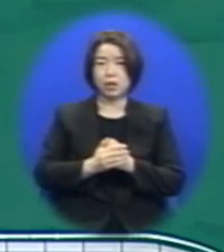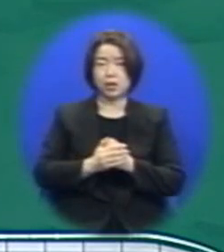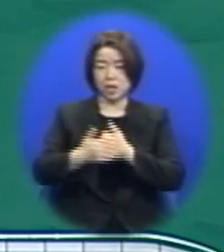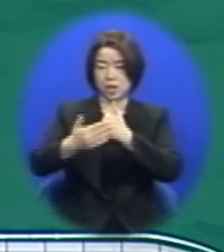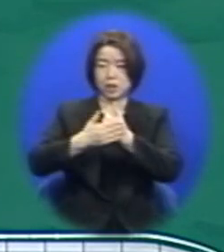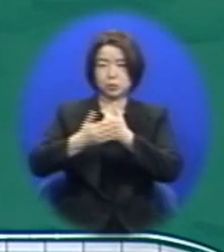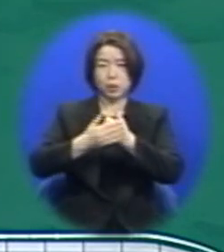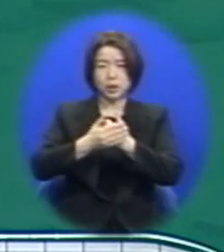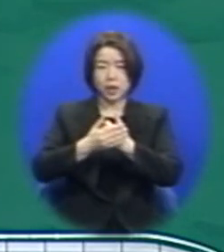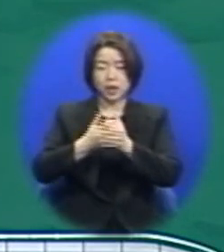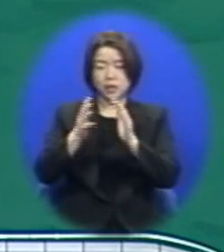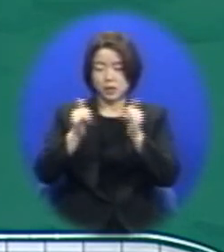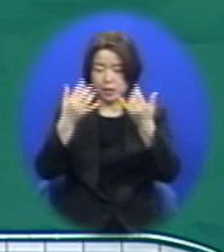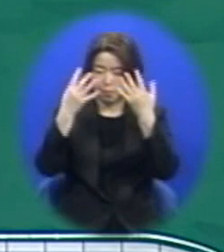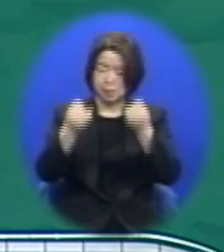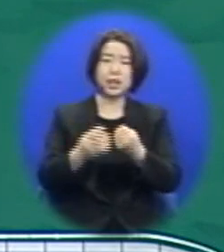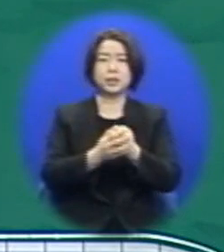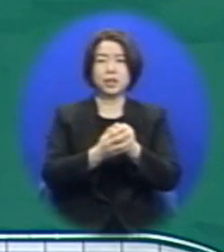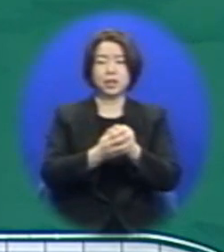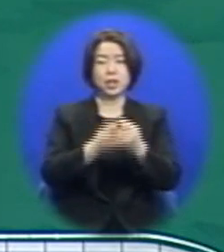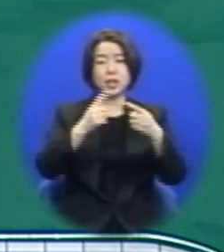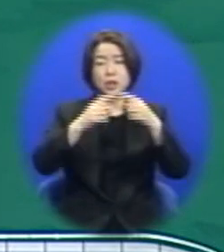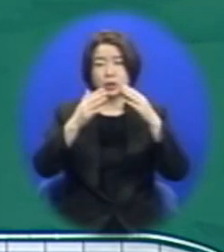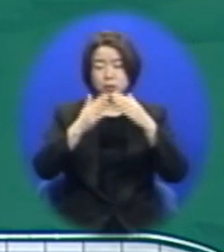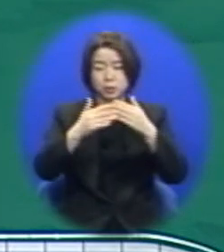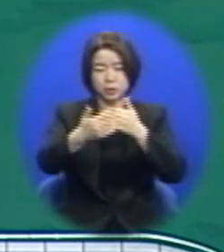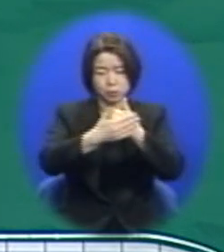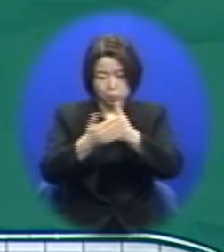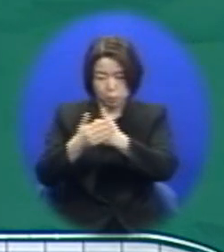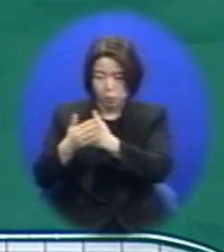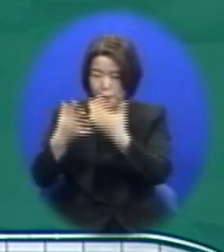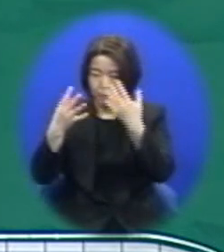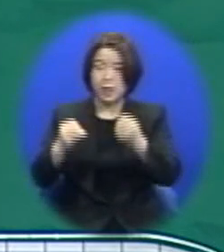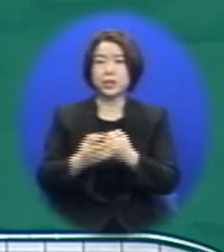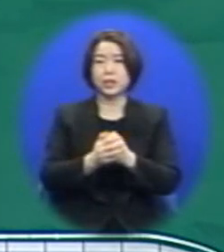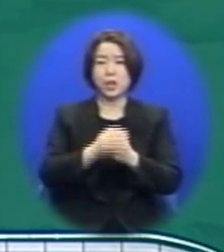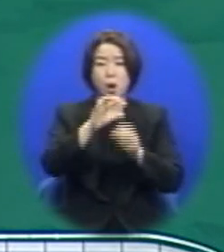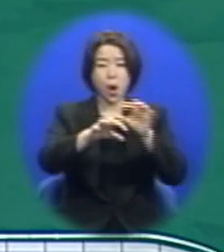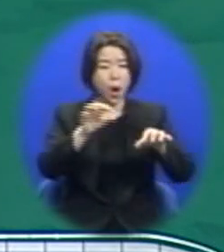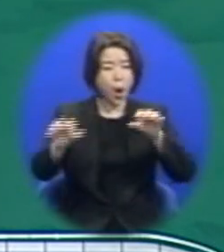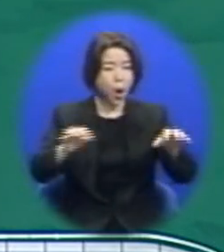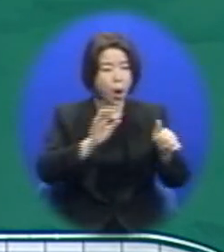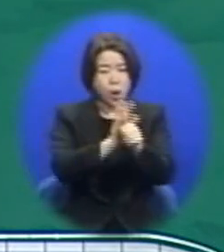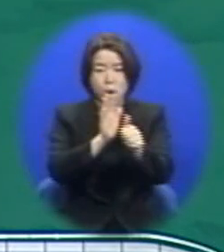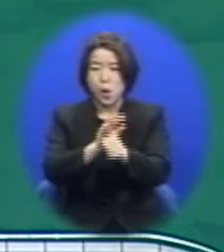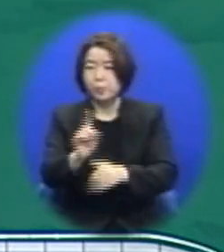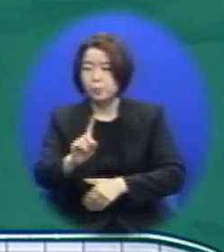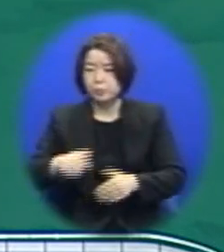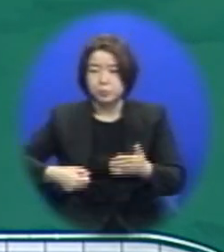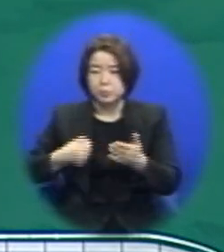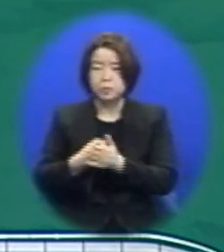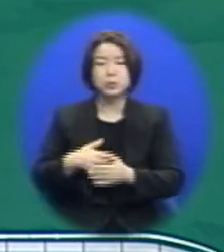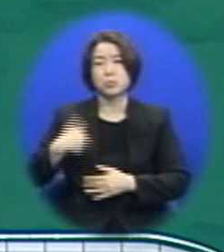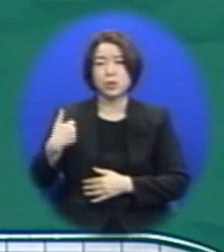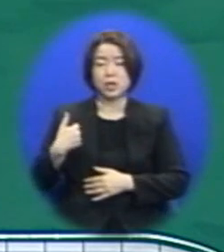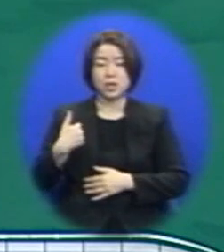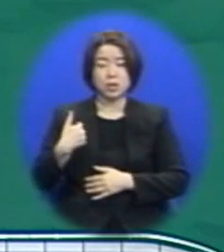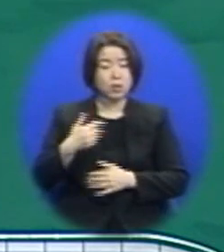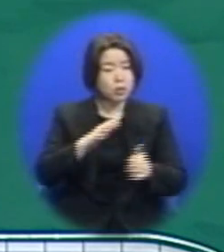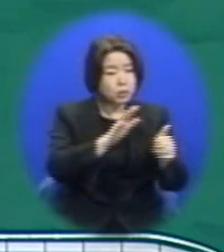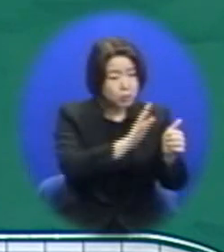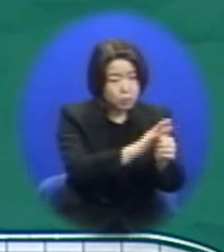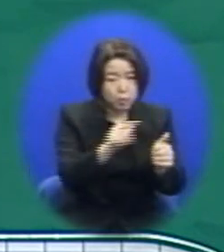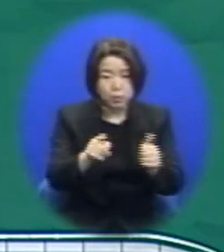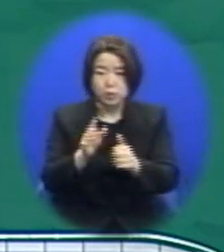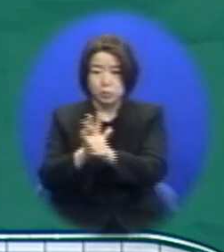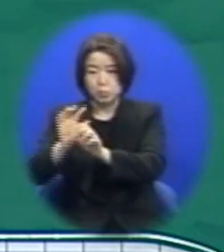도와달라는 사람이 많아요. 도와달라는 교회도 많고 어디를 도와야 돼요? 어디를 도와야 되냐, 어디를 안 도와야 되냐 이